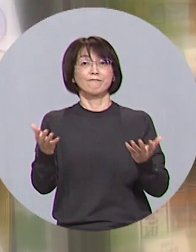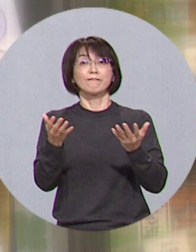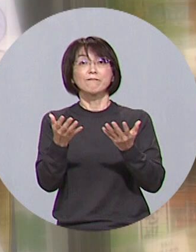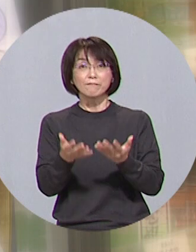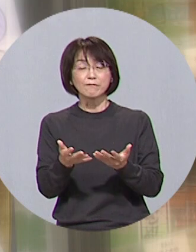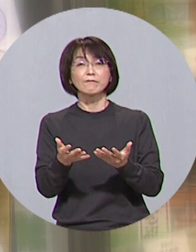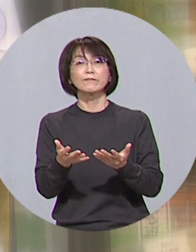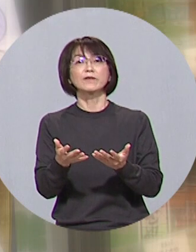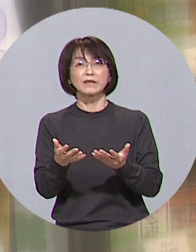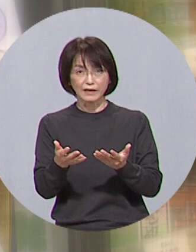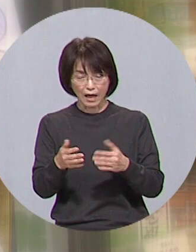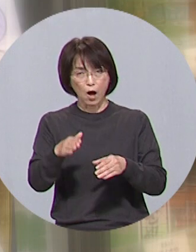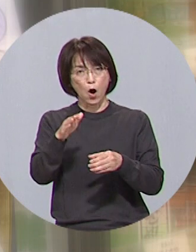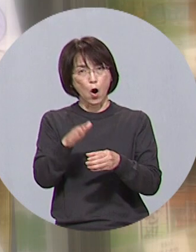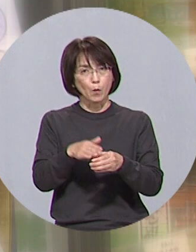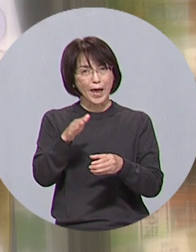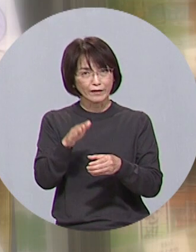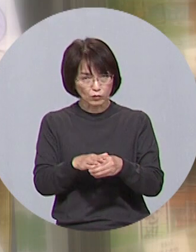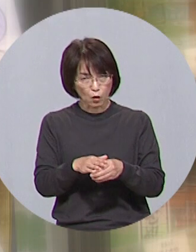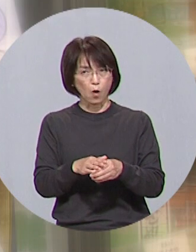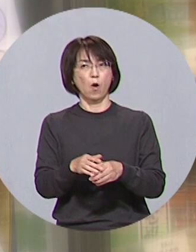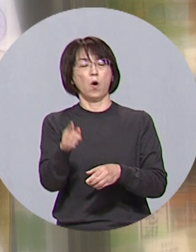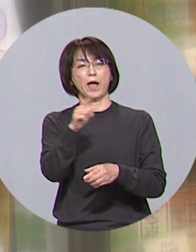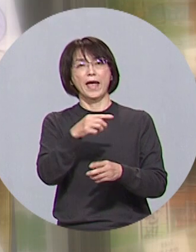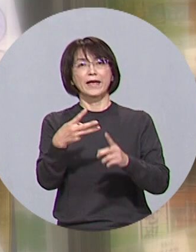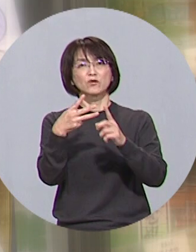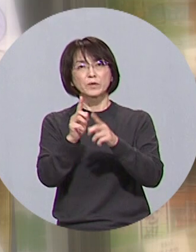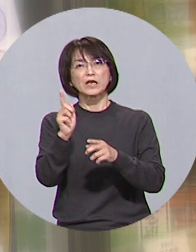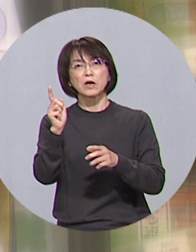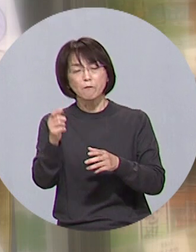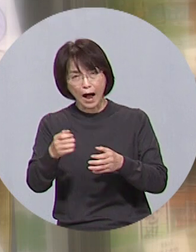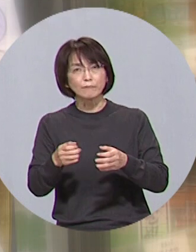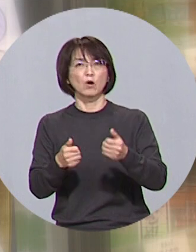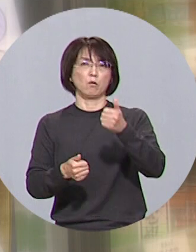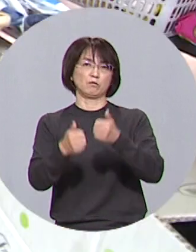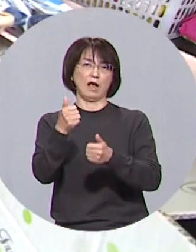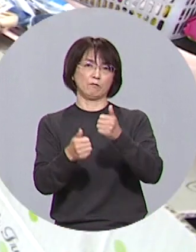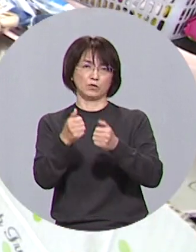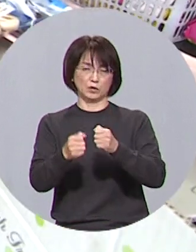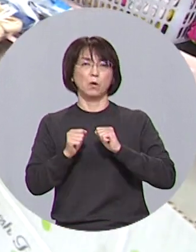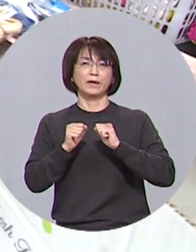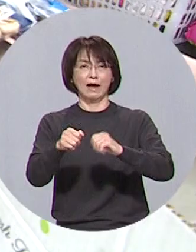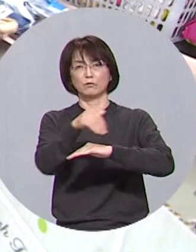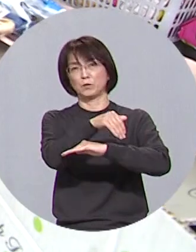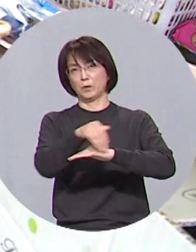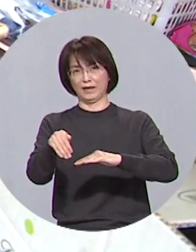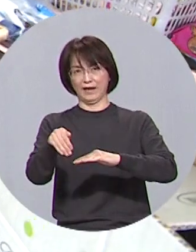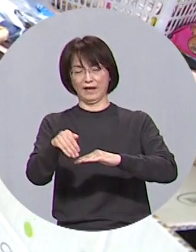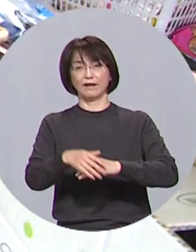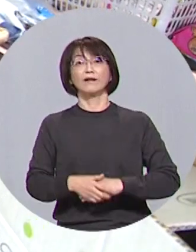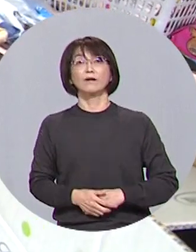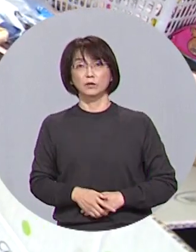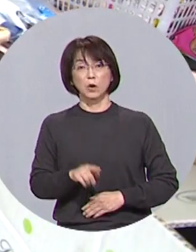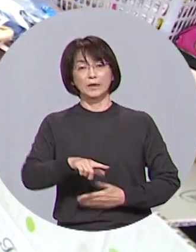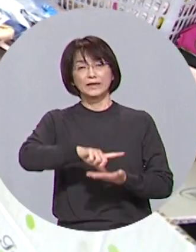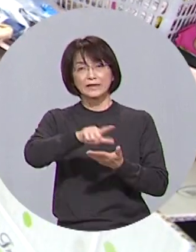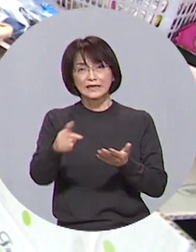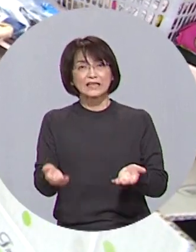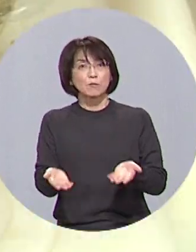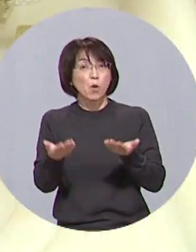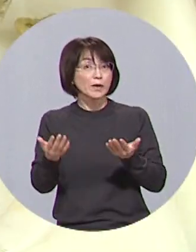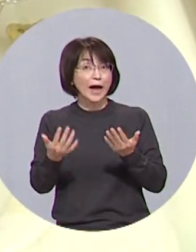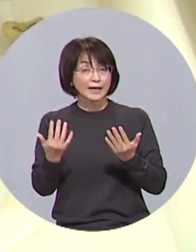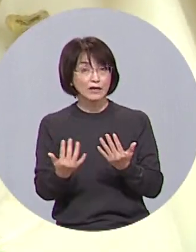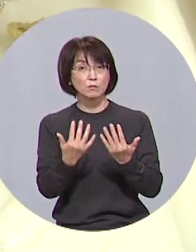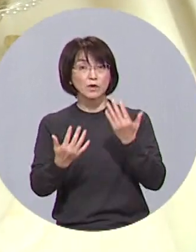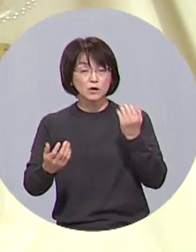こら辺の埼玉弁当 SB1 グランプリを開催予定なんだとか。そんな地元を盛り上げる緑